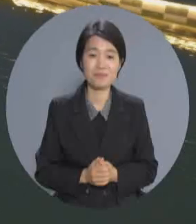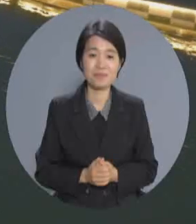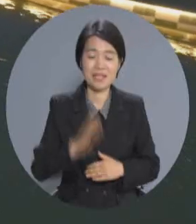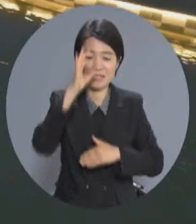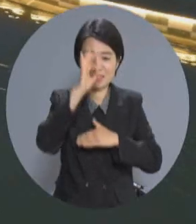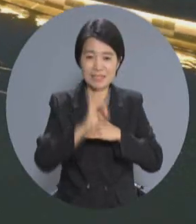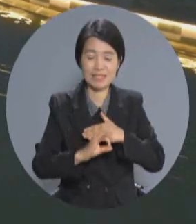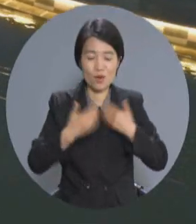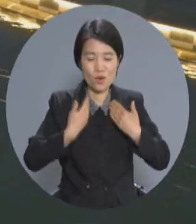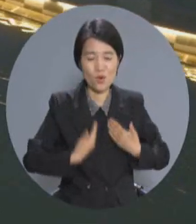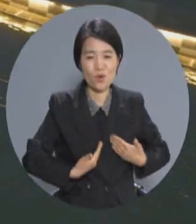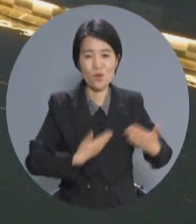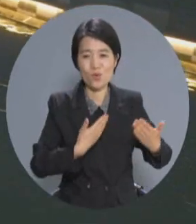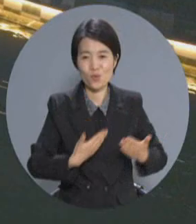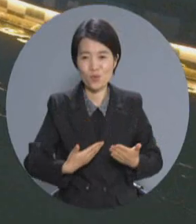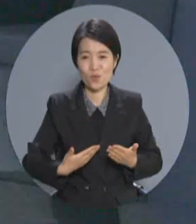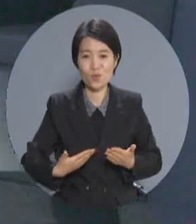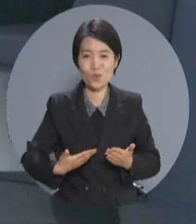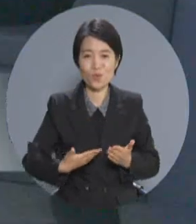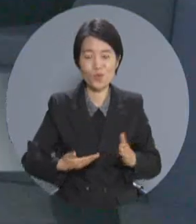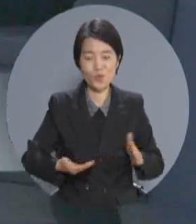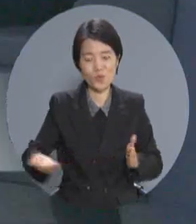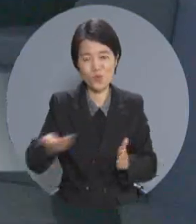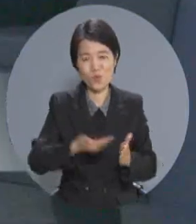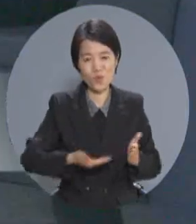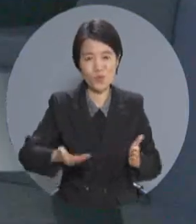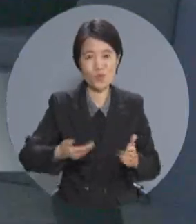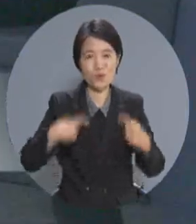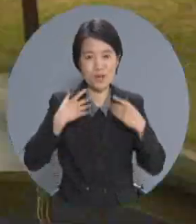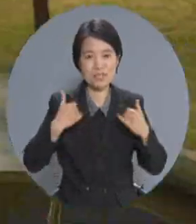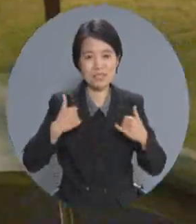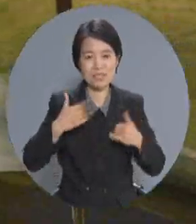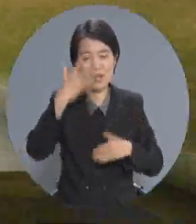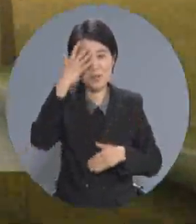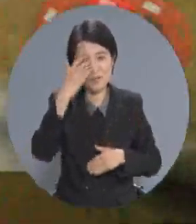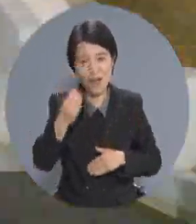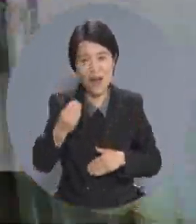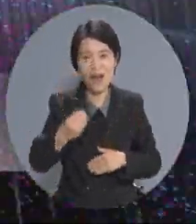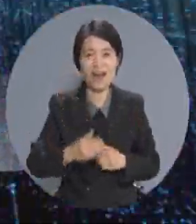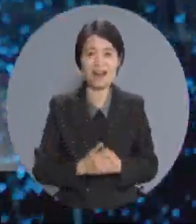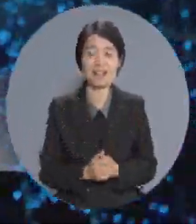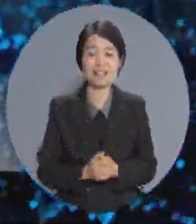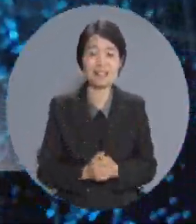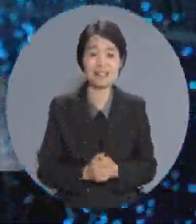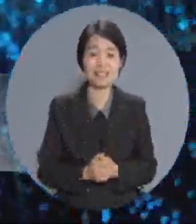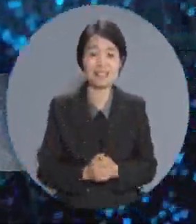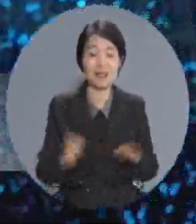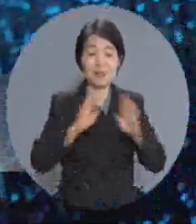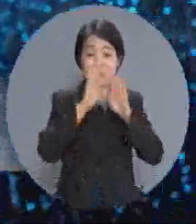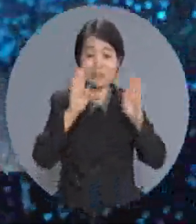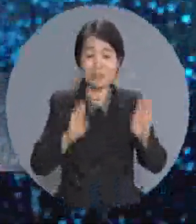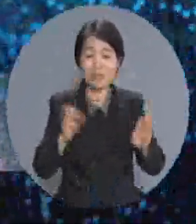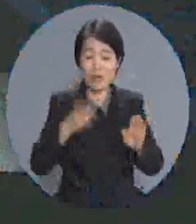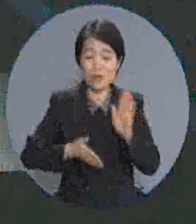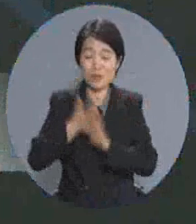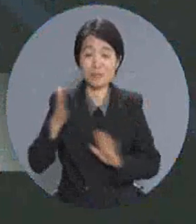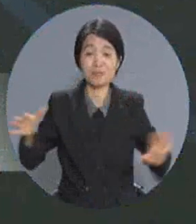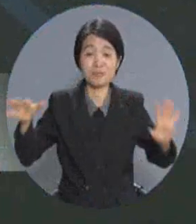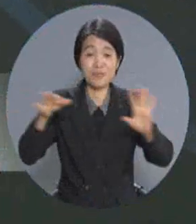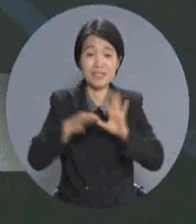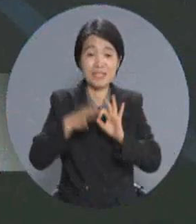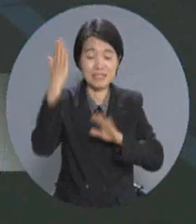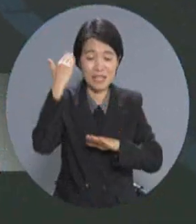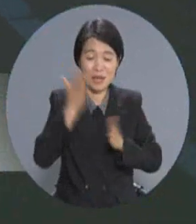해가 진 뒤 잔잔한 물 위에서도 정원은 관람객의 눈길을 사로잡습니다. 박람회장과 도심을 이어